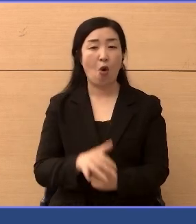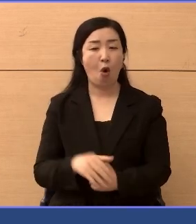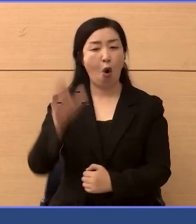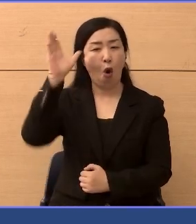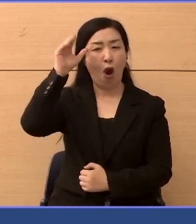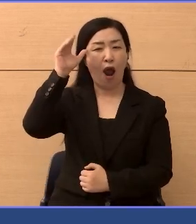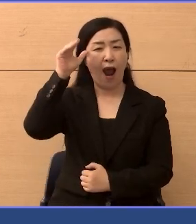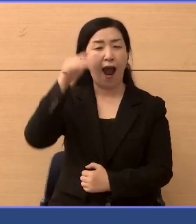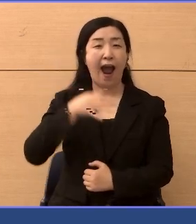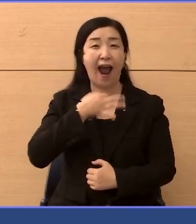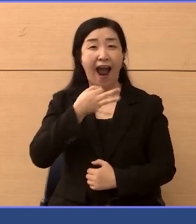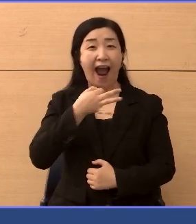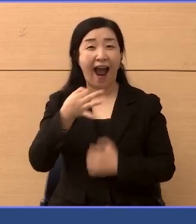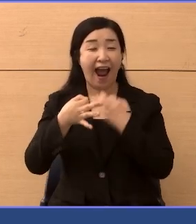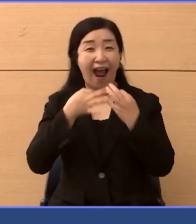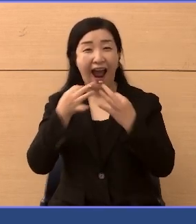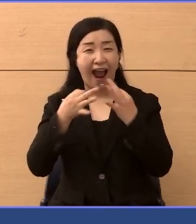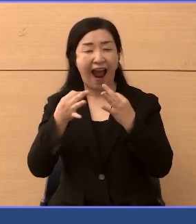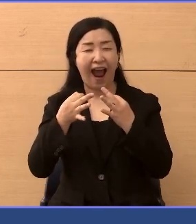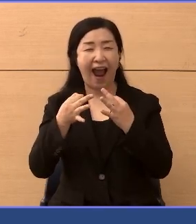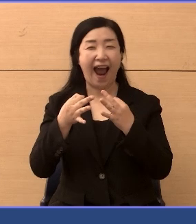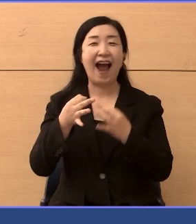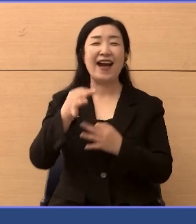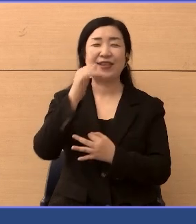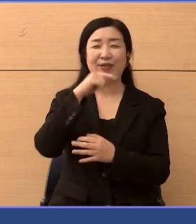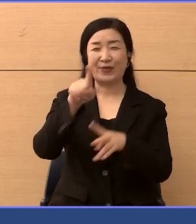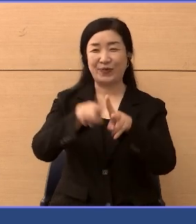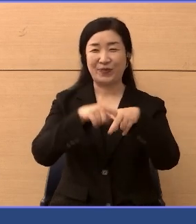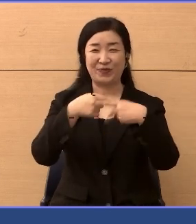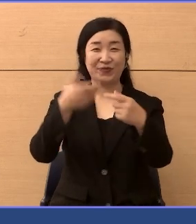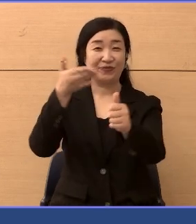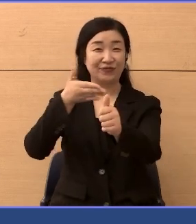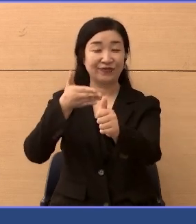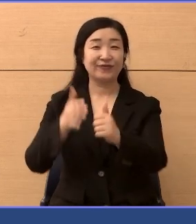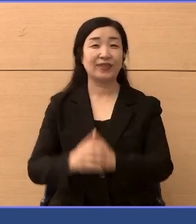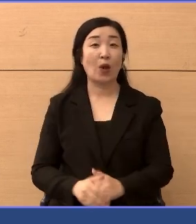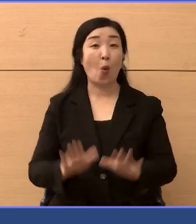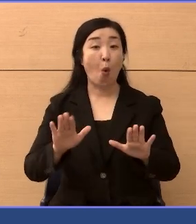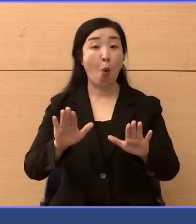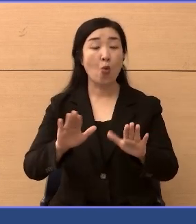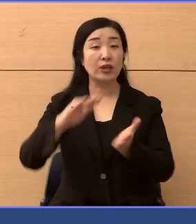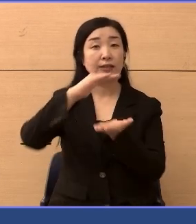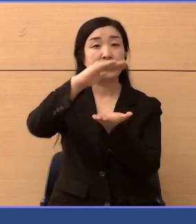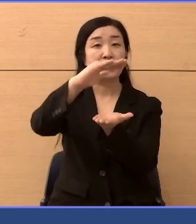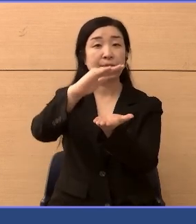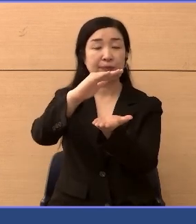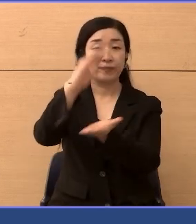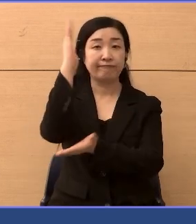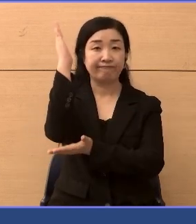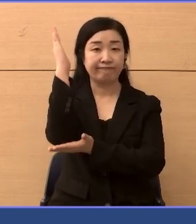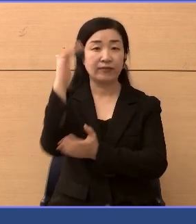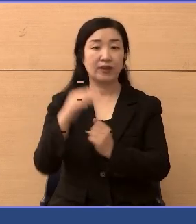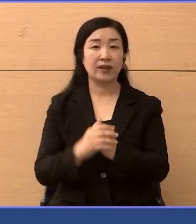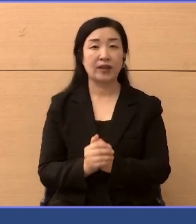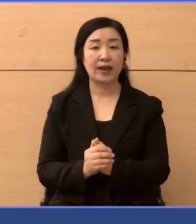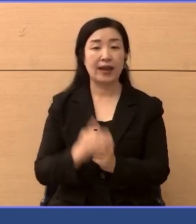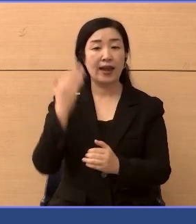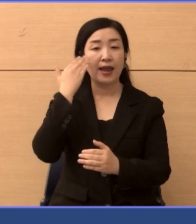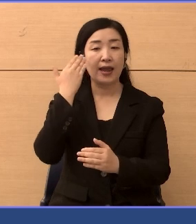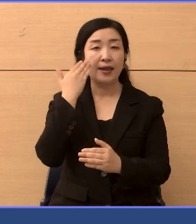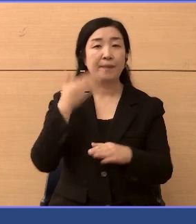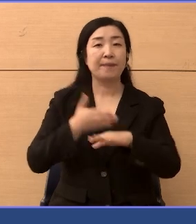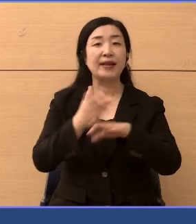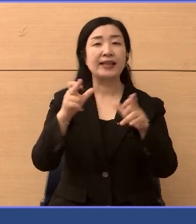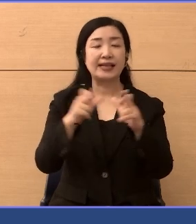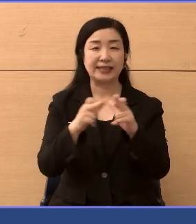이제 개가 있기 때문에 막 lecture 짖을 수도 today 있습니다. is 이해해 about 주시기 바라고요. 제가 오늘 드릴 family 강의한 and 내용은요. 발달장애 가족의